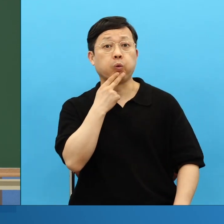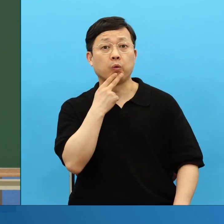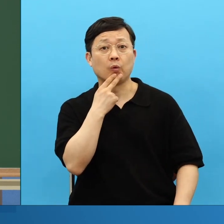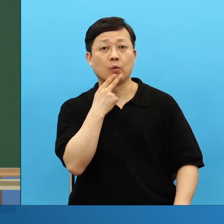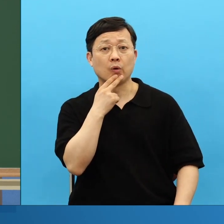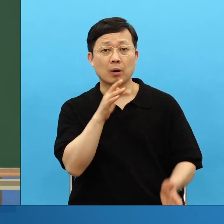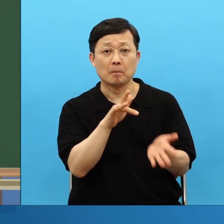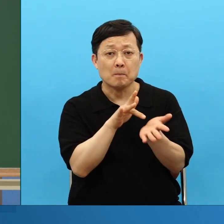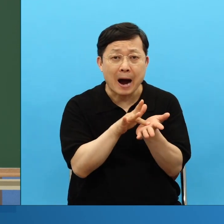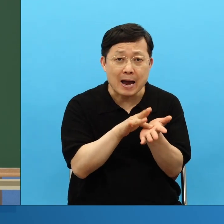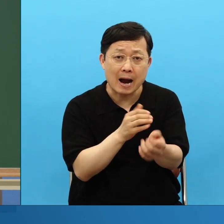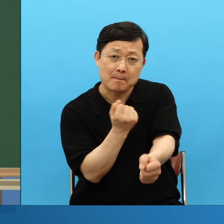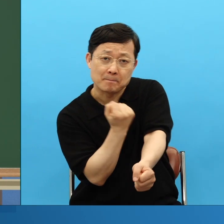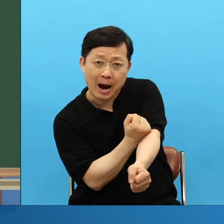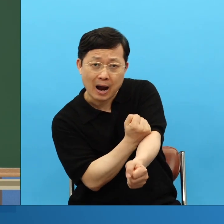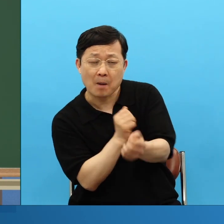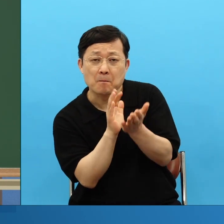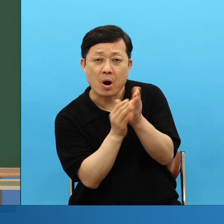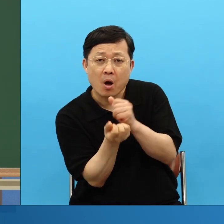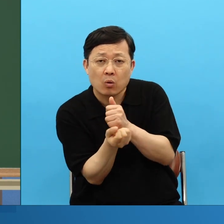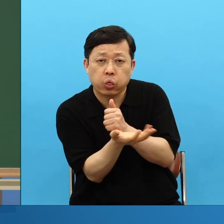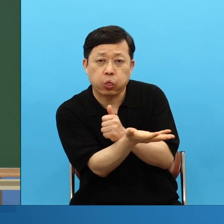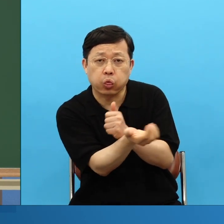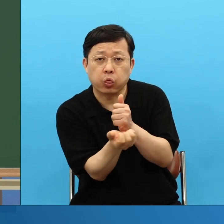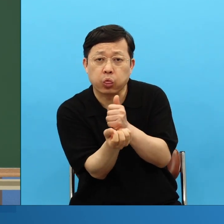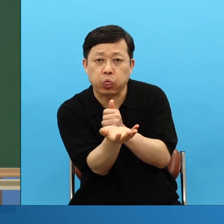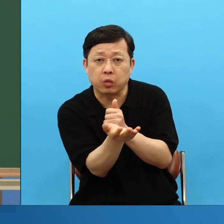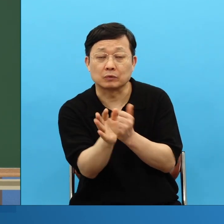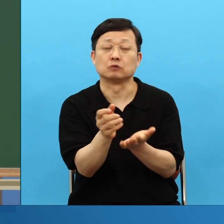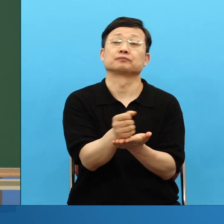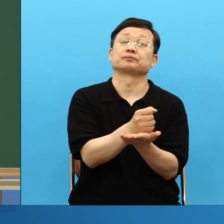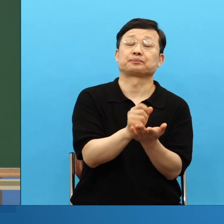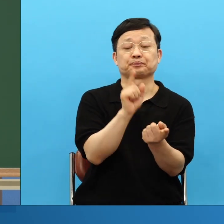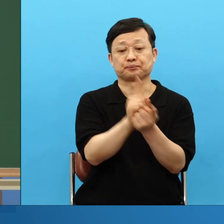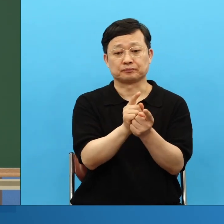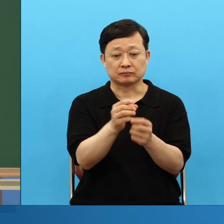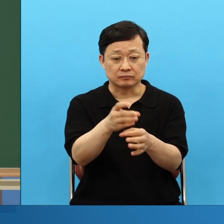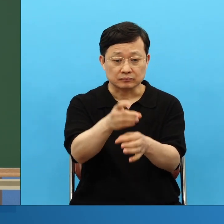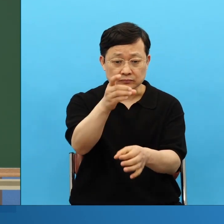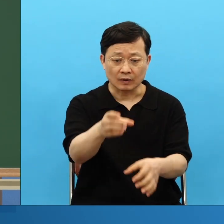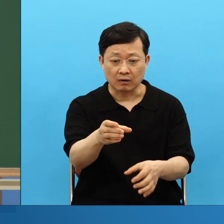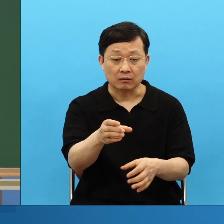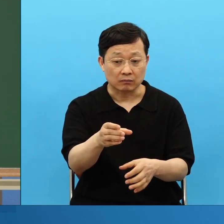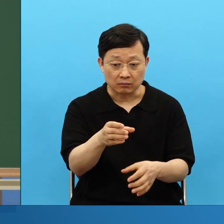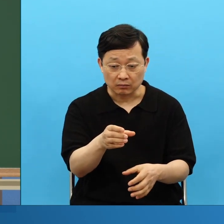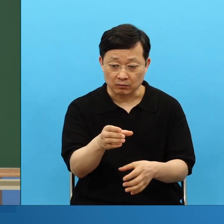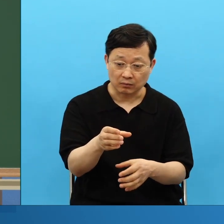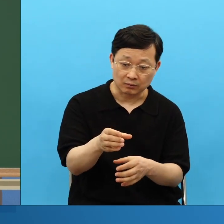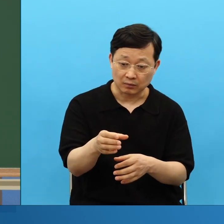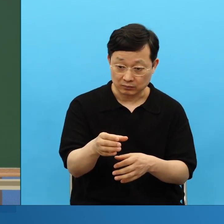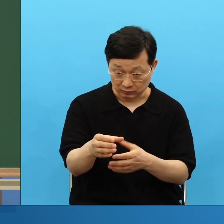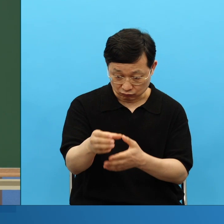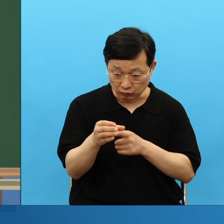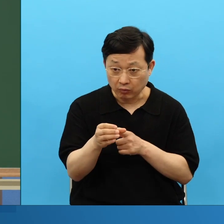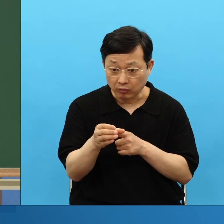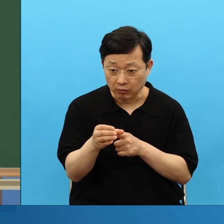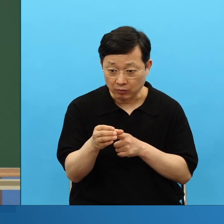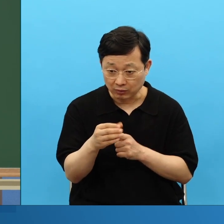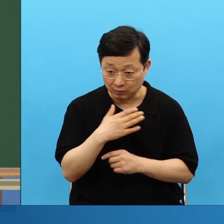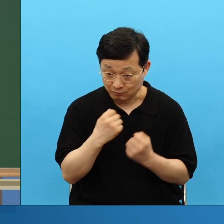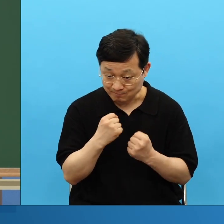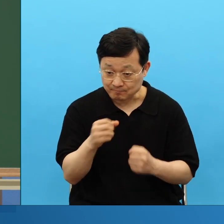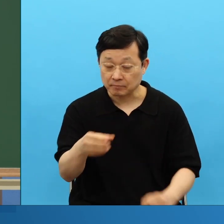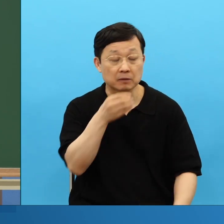그래서 우연히 가는 중에 어떤 사람을 만나서 음료수 하나, 과자 하나 같이 먹기가 굉장히